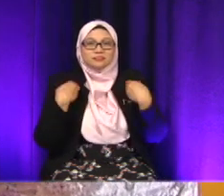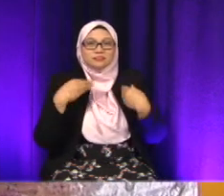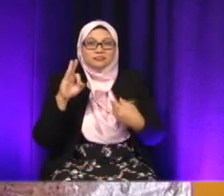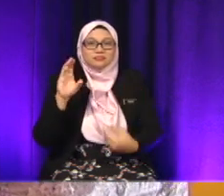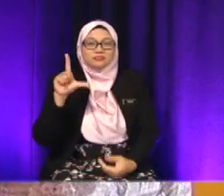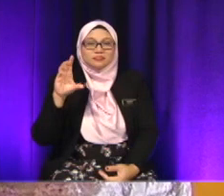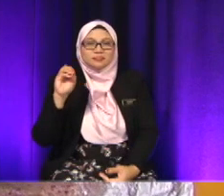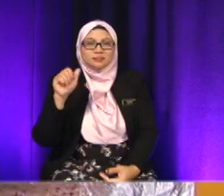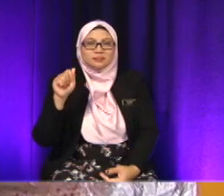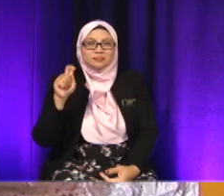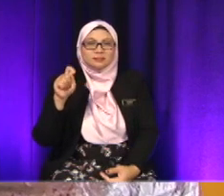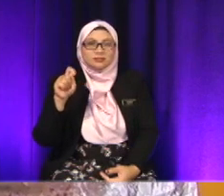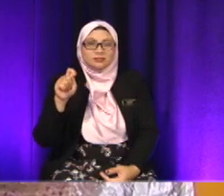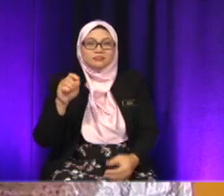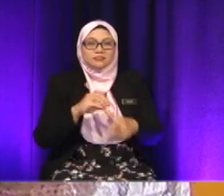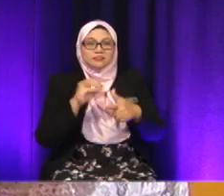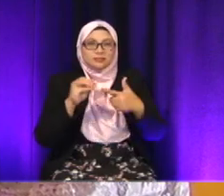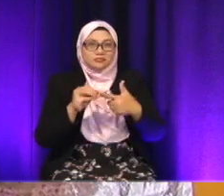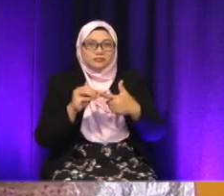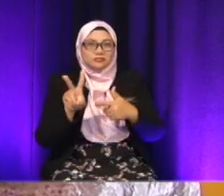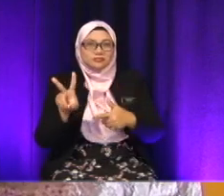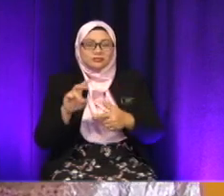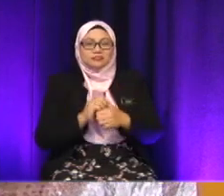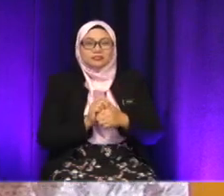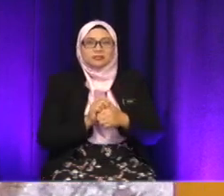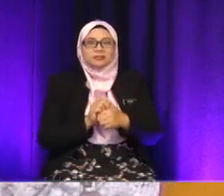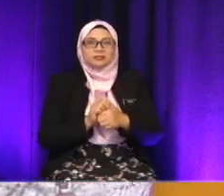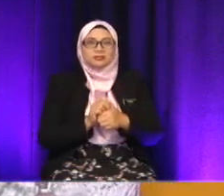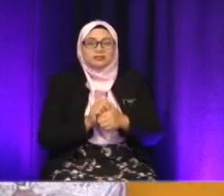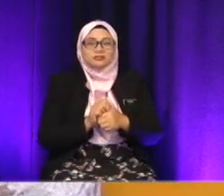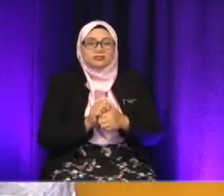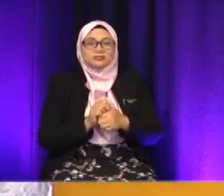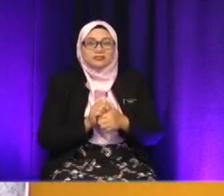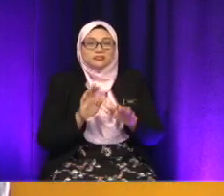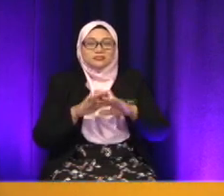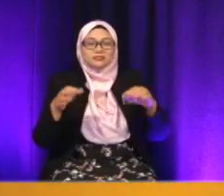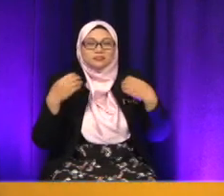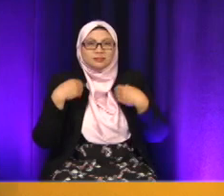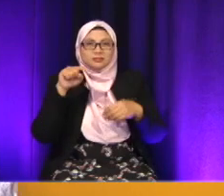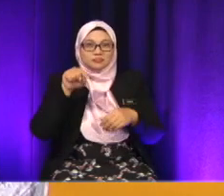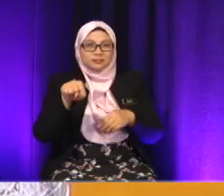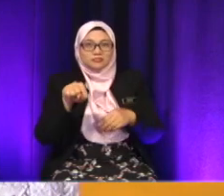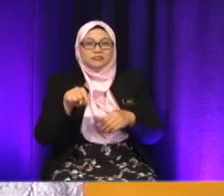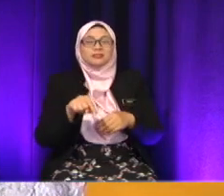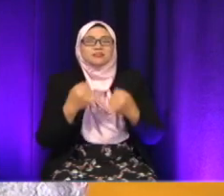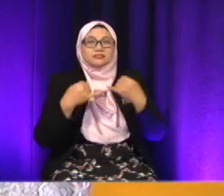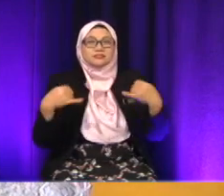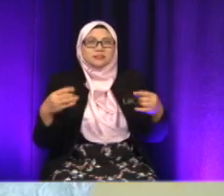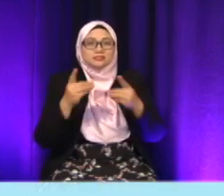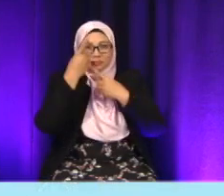tidak ada titik populehan jenis datanya inilah intije jadi jawaban yang dekat sini ialah